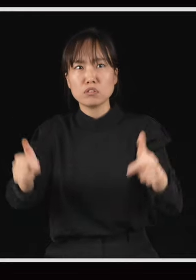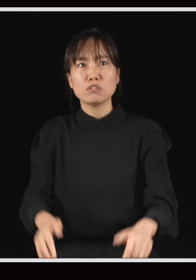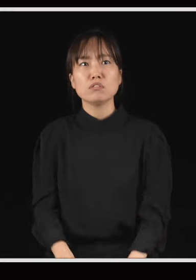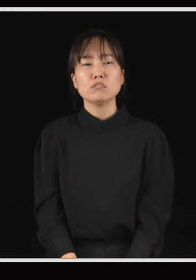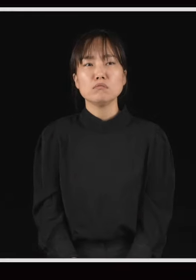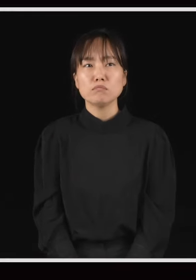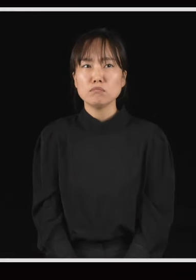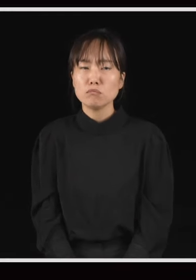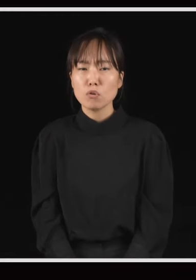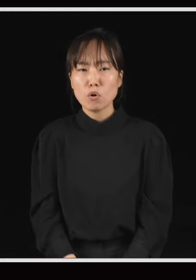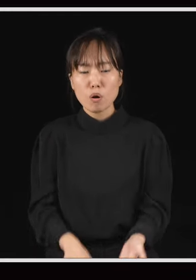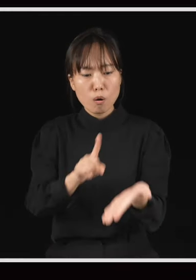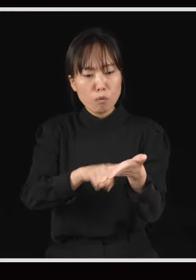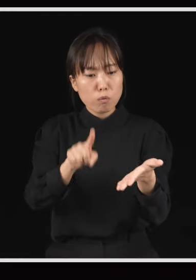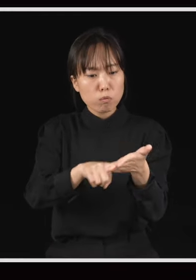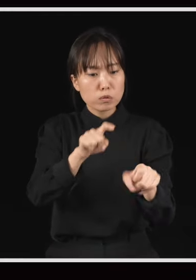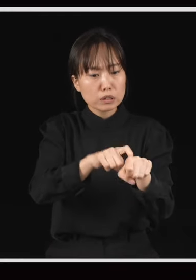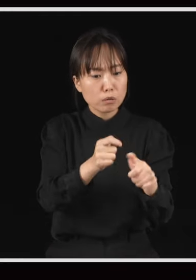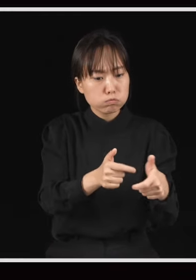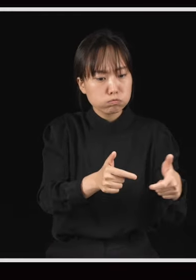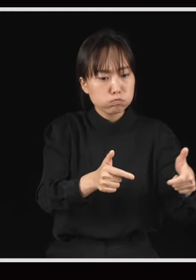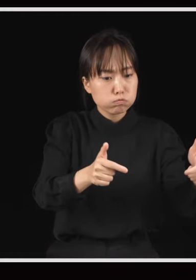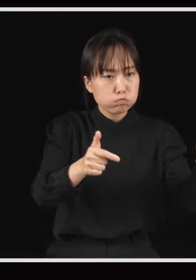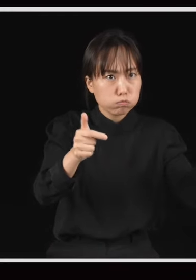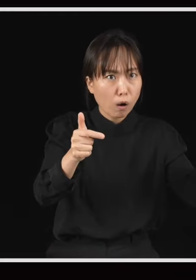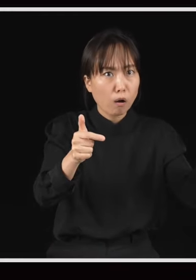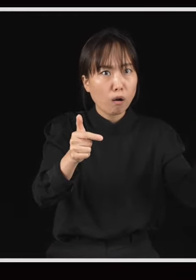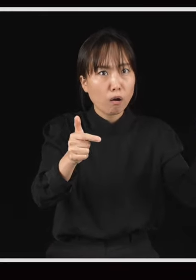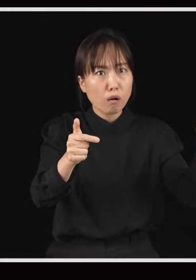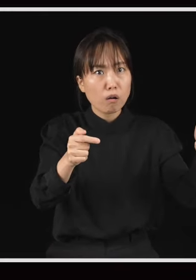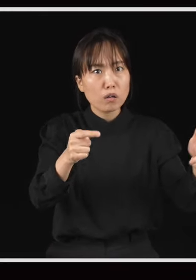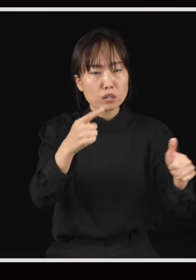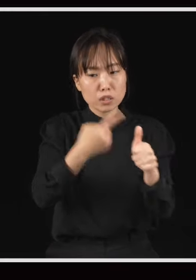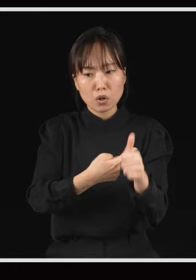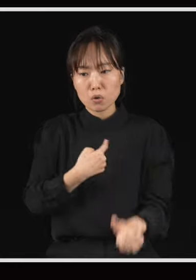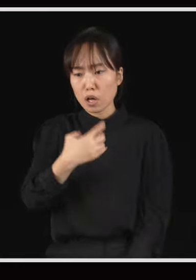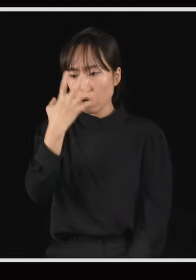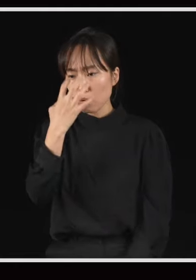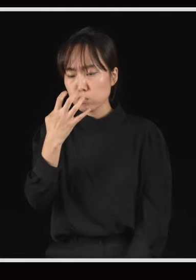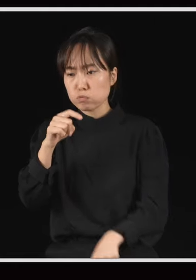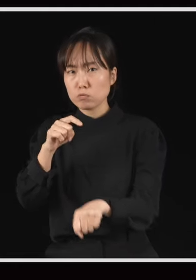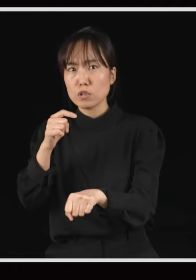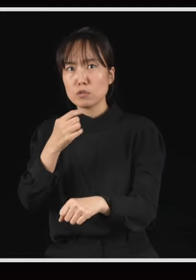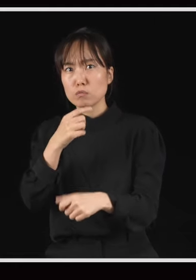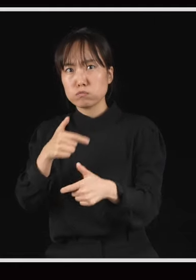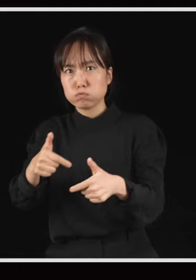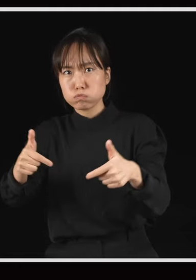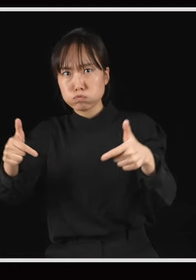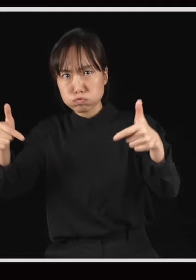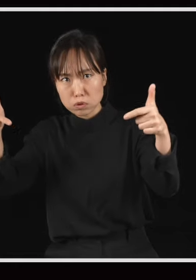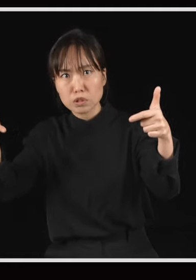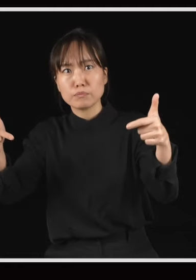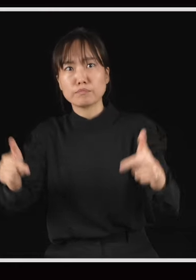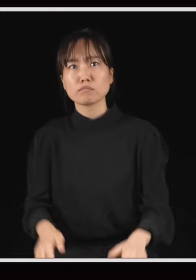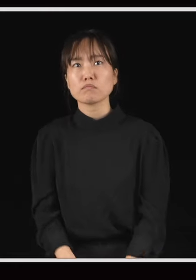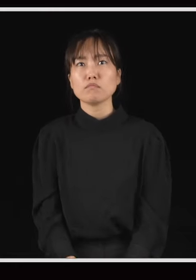올라갑니다. 근데 그 스마트폰의 스크린 타임의 증가와 저의 우울감의 그 정도가 거의